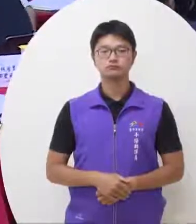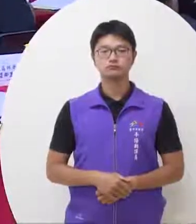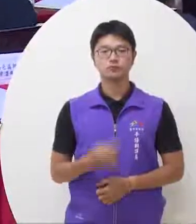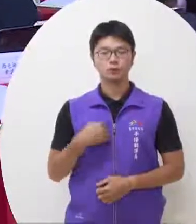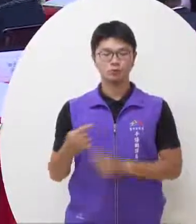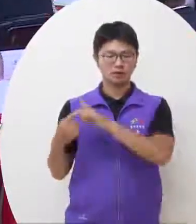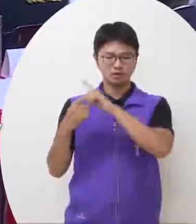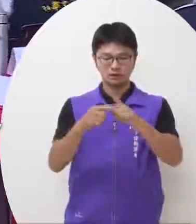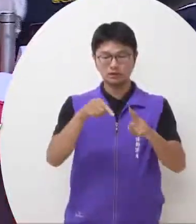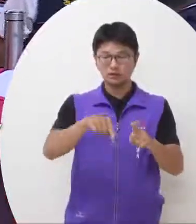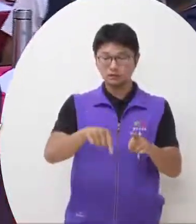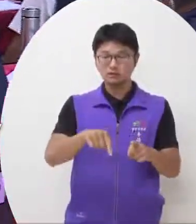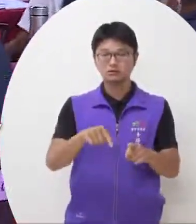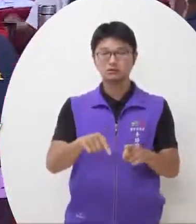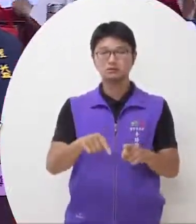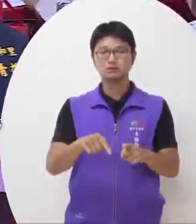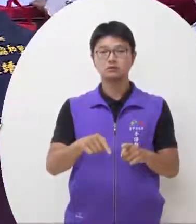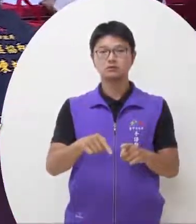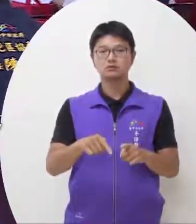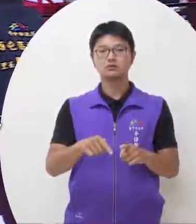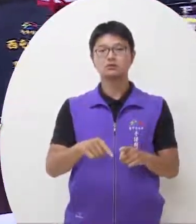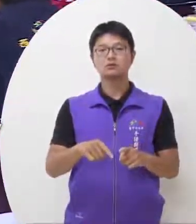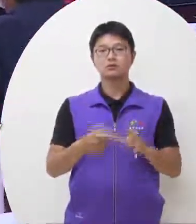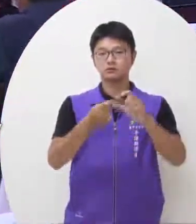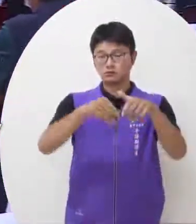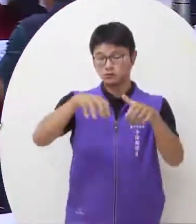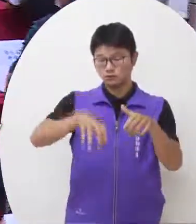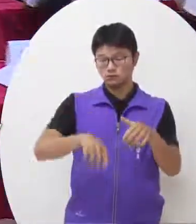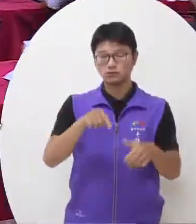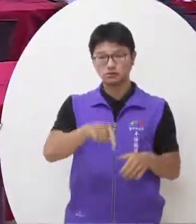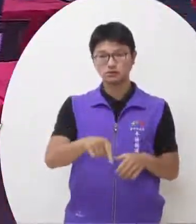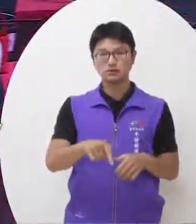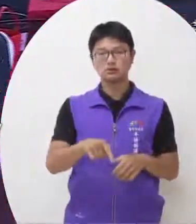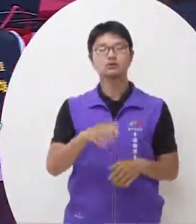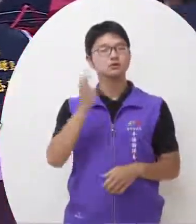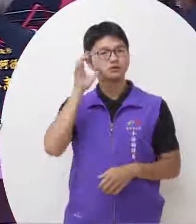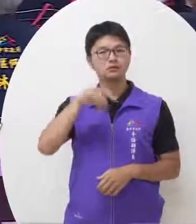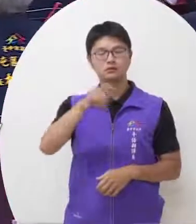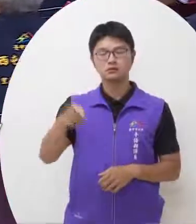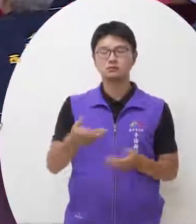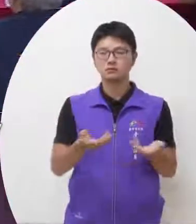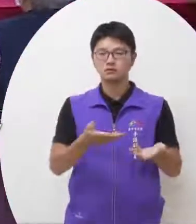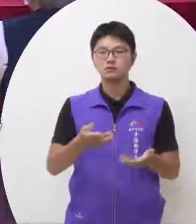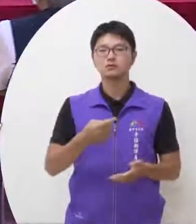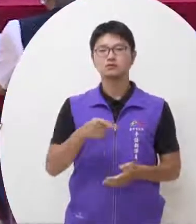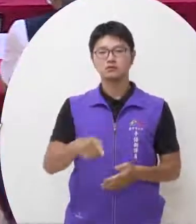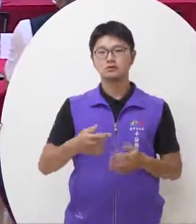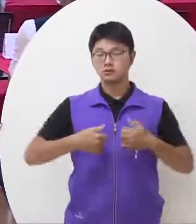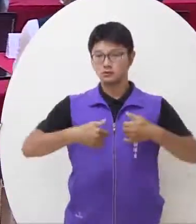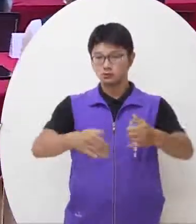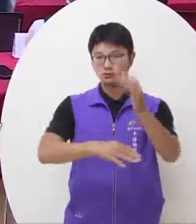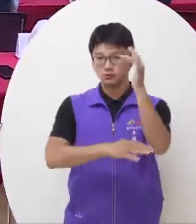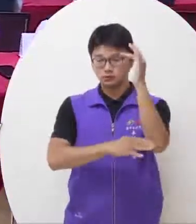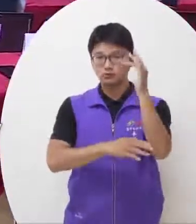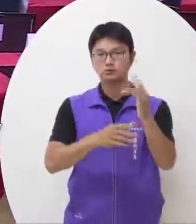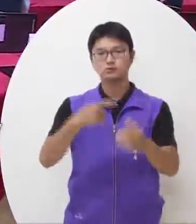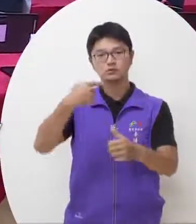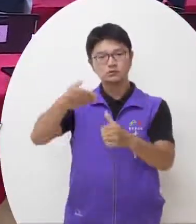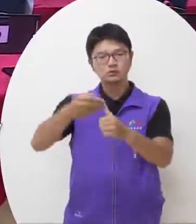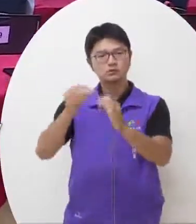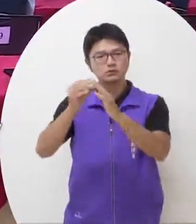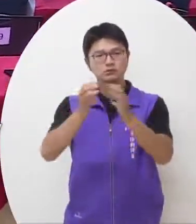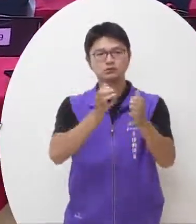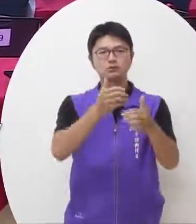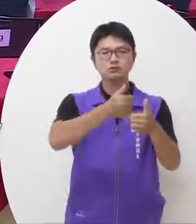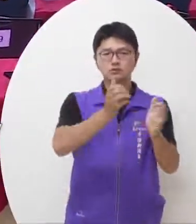会，就小到连这种事情，路数，那如果是在校园的范围内，到底是教育局管还是建设局管，然后，